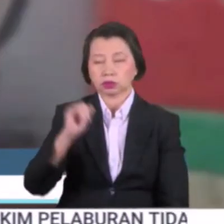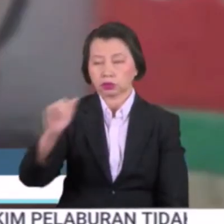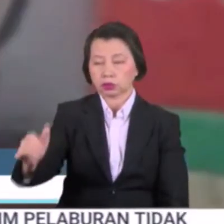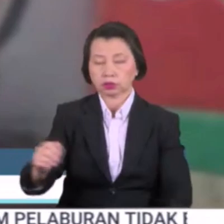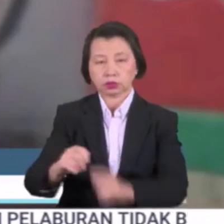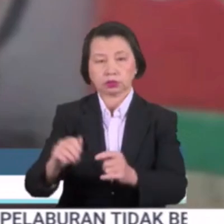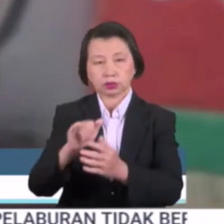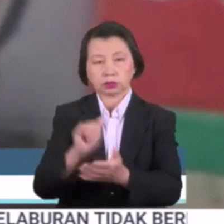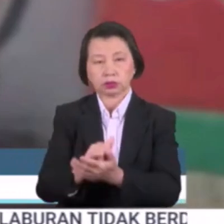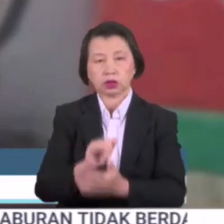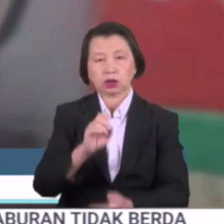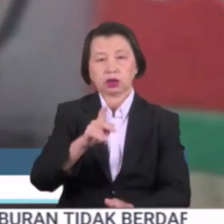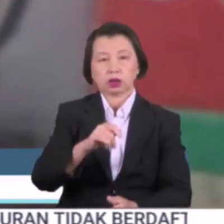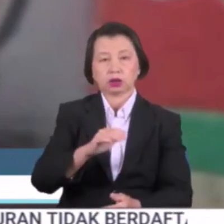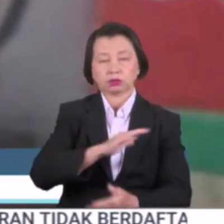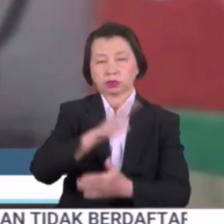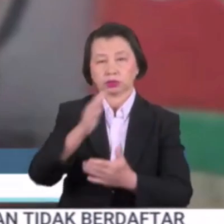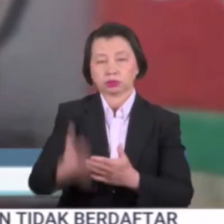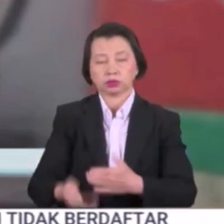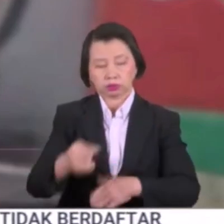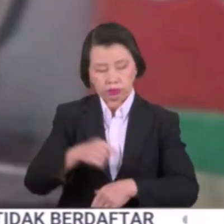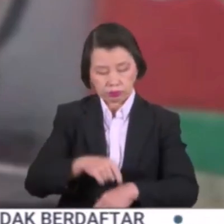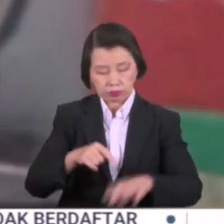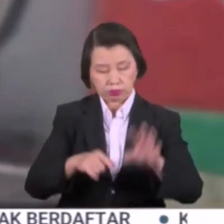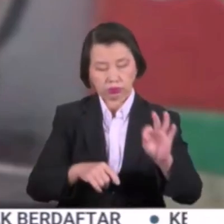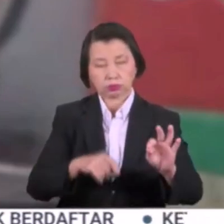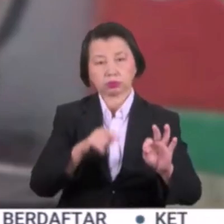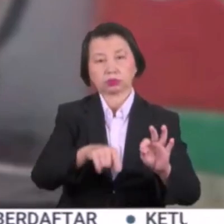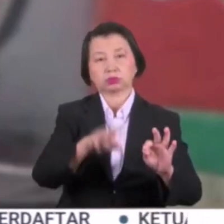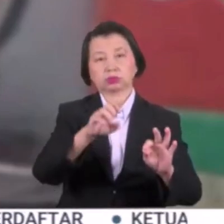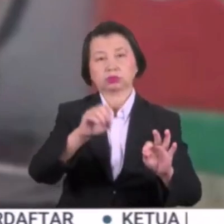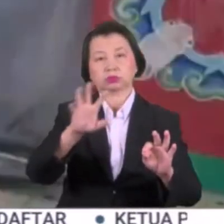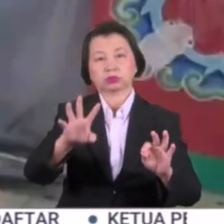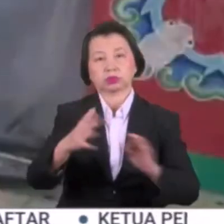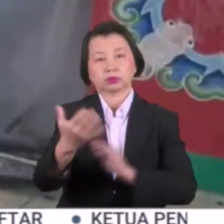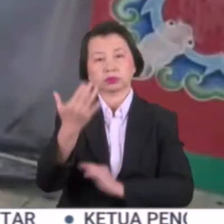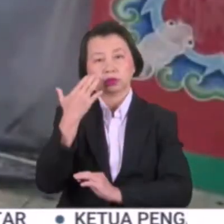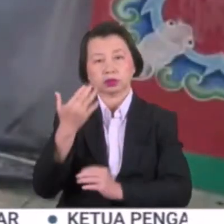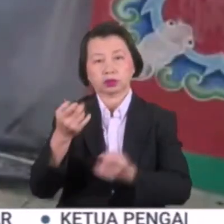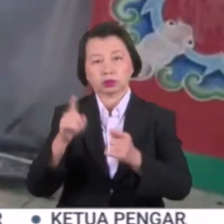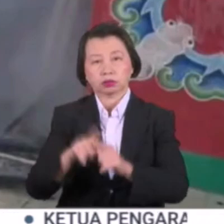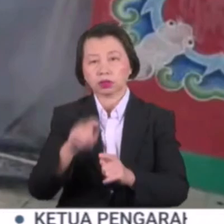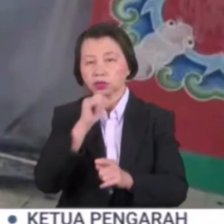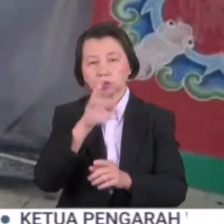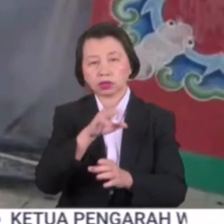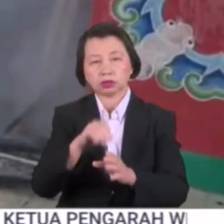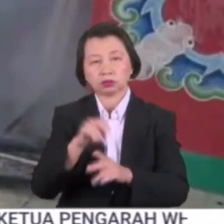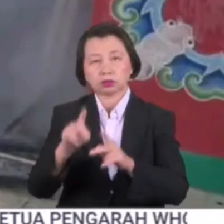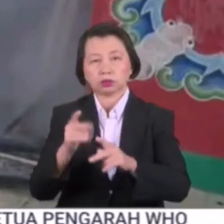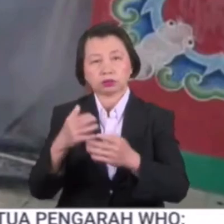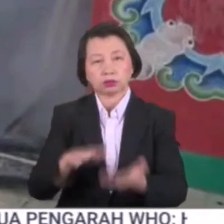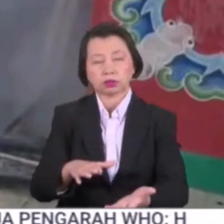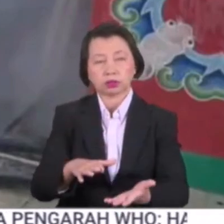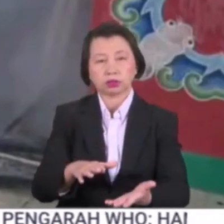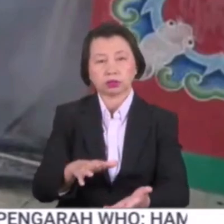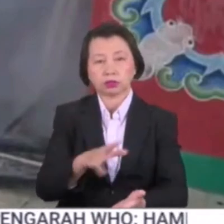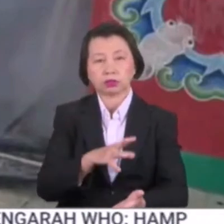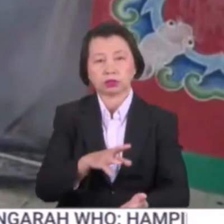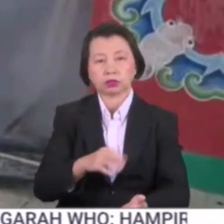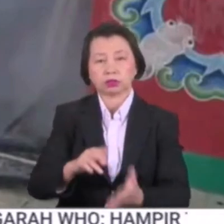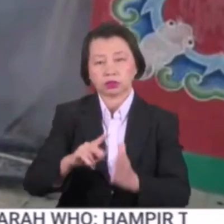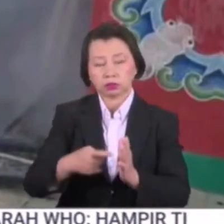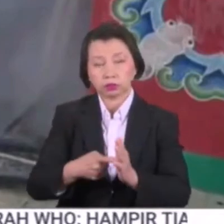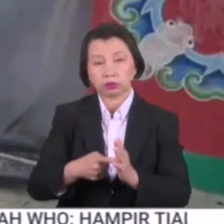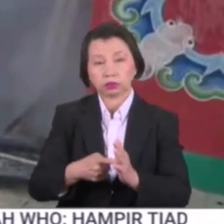insiden operasi tamat kira-kira pukul 94 pagi insiden tidak melibat sebarang kemalangan jiwa dan